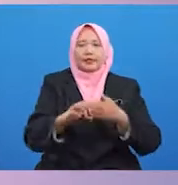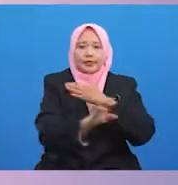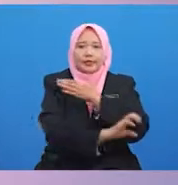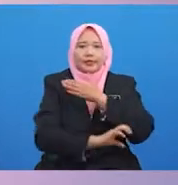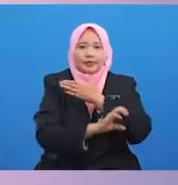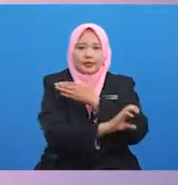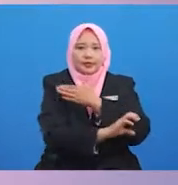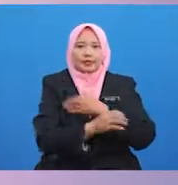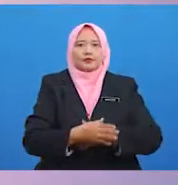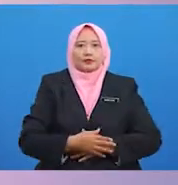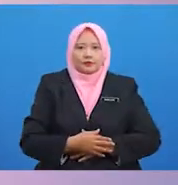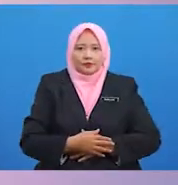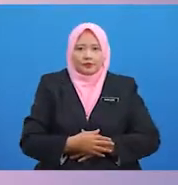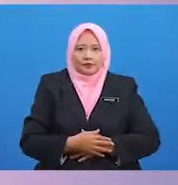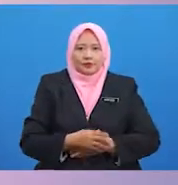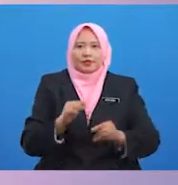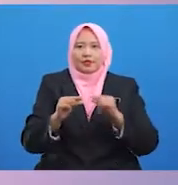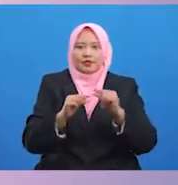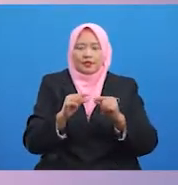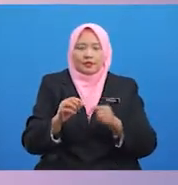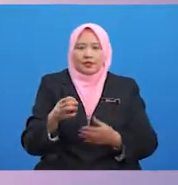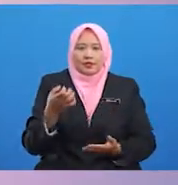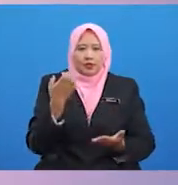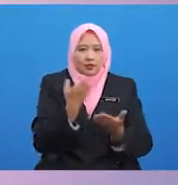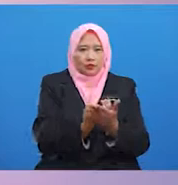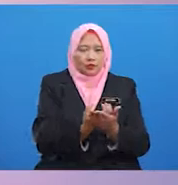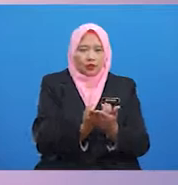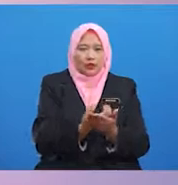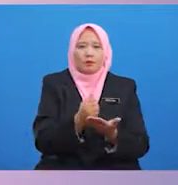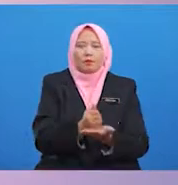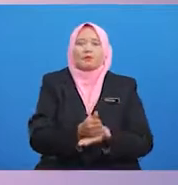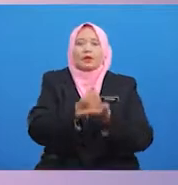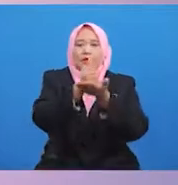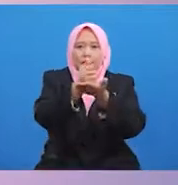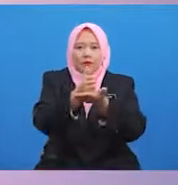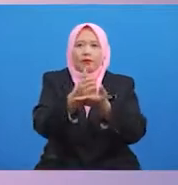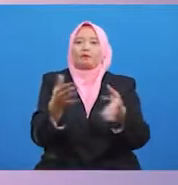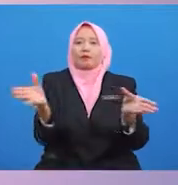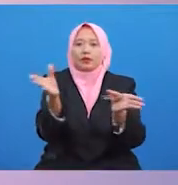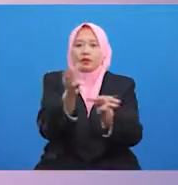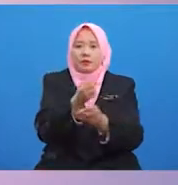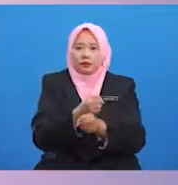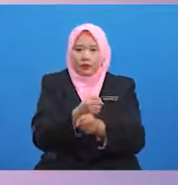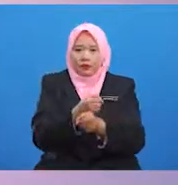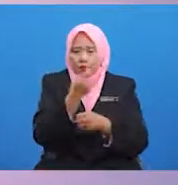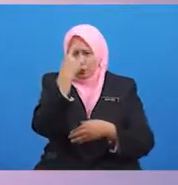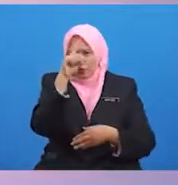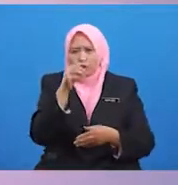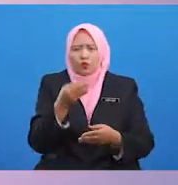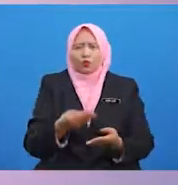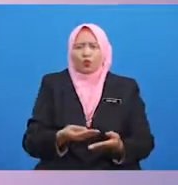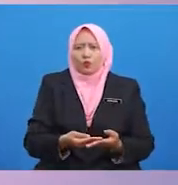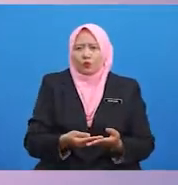Kegiatan ekonomi dapat menyumbangkan pendapatan untuk membiayai